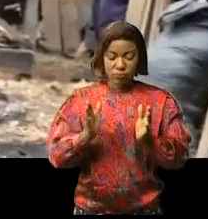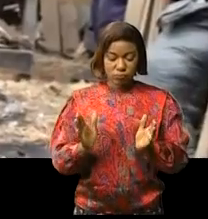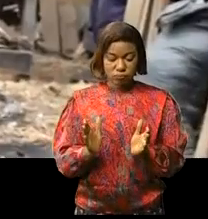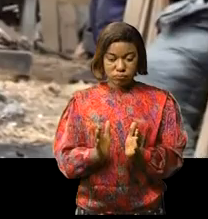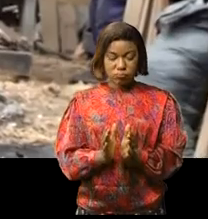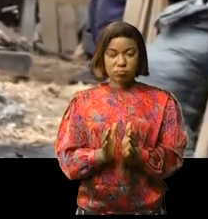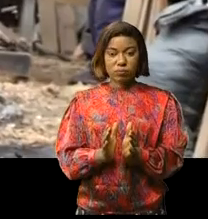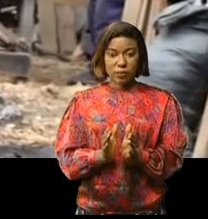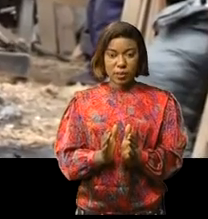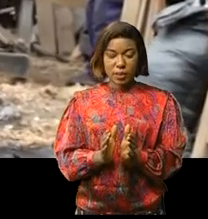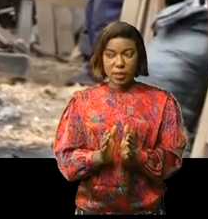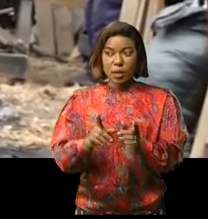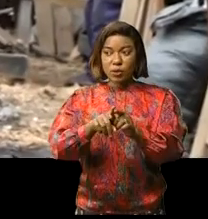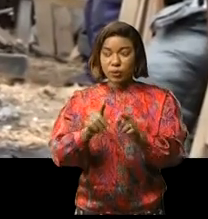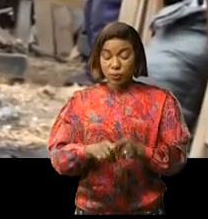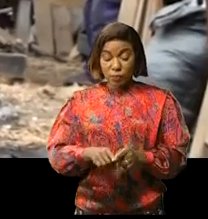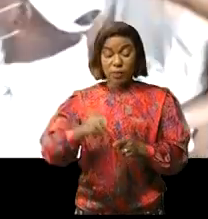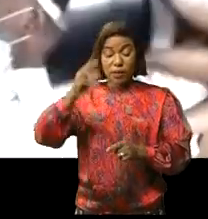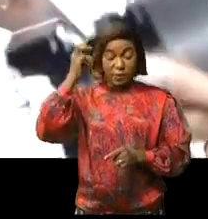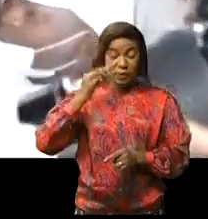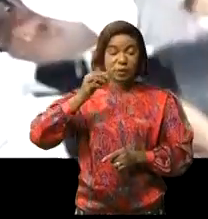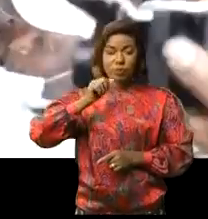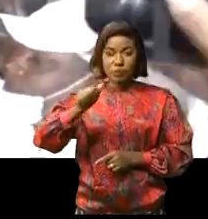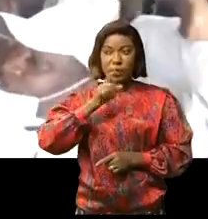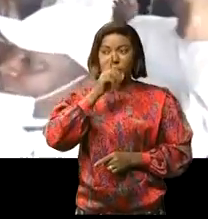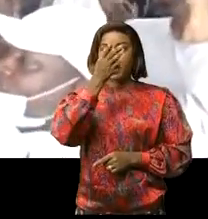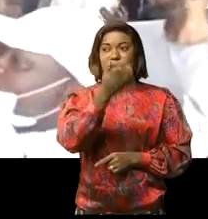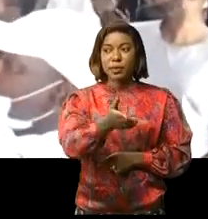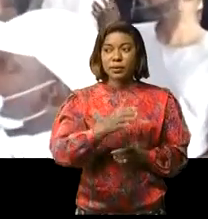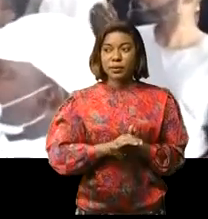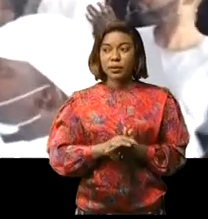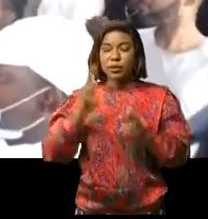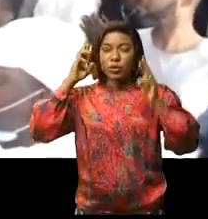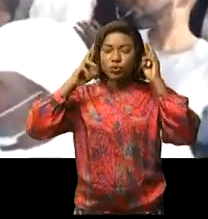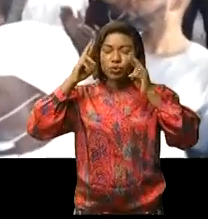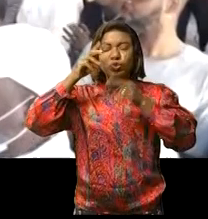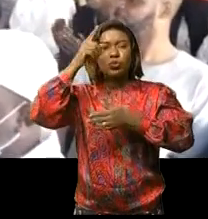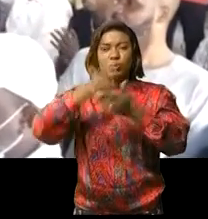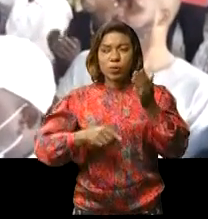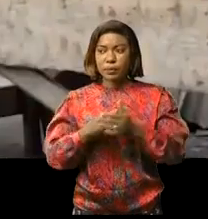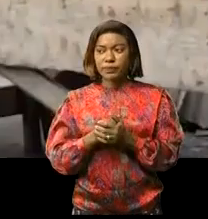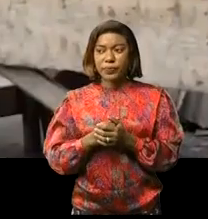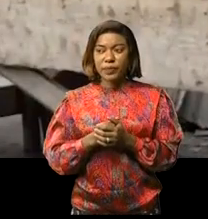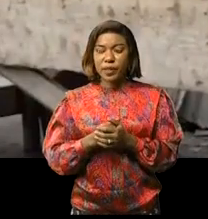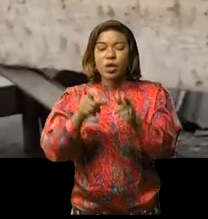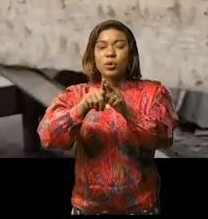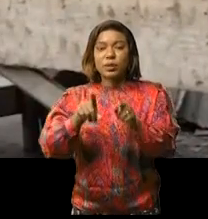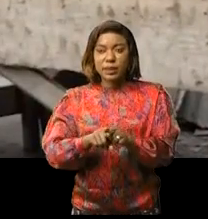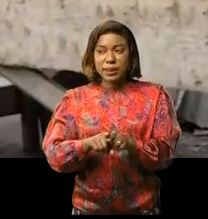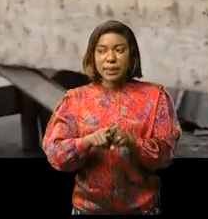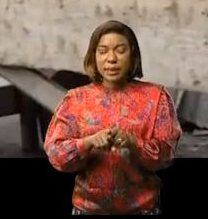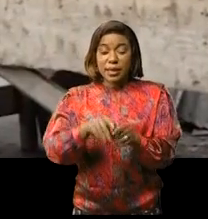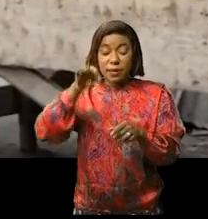Moyennes Entreprises, Maître Eustache Muhanzi Mubimbi. Et ce, dans les soucis de promouvoir l'artisanat congolais et